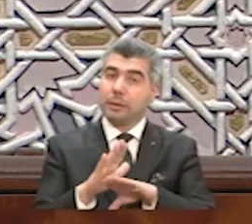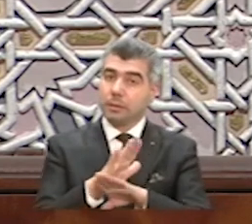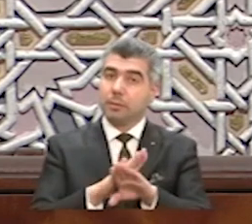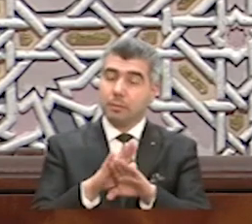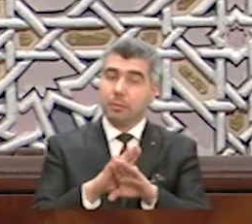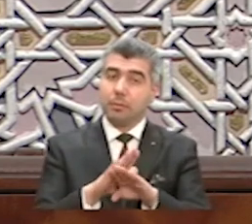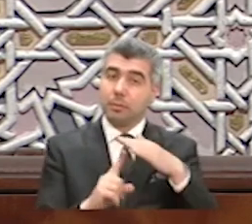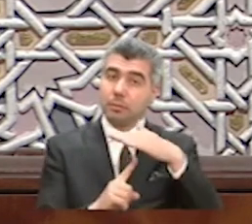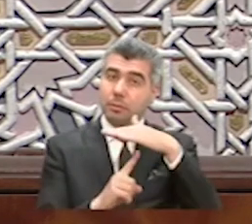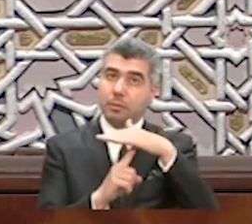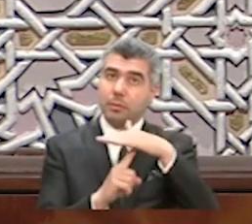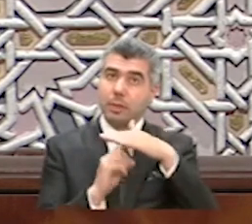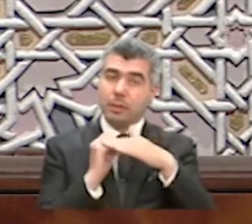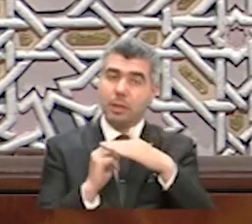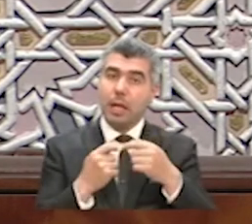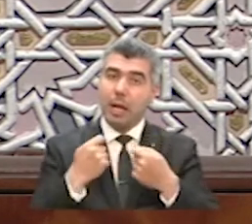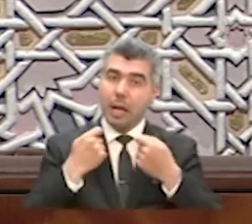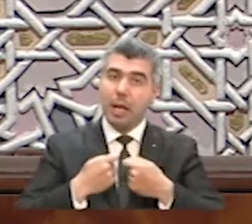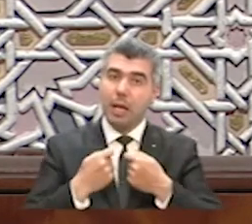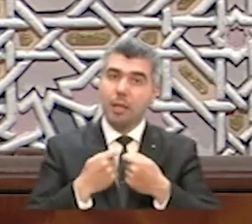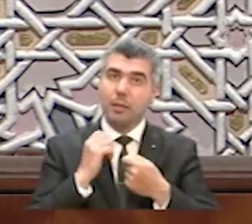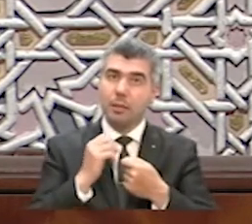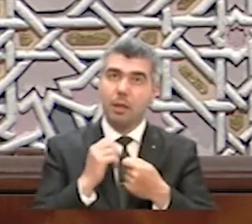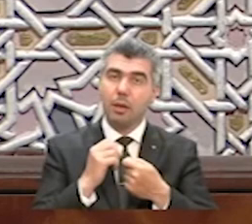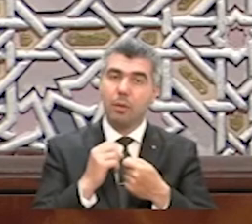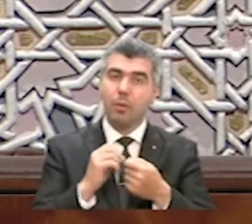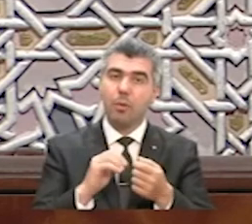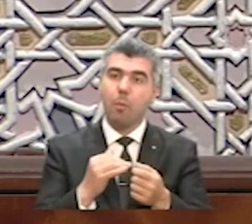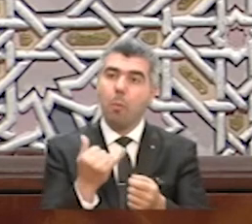نقطة نظام تتعلق بالرئاسة، مشكل في التسيير.